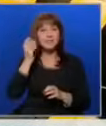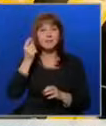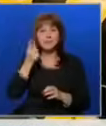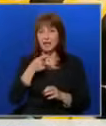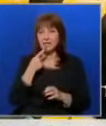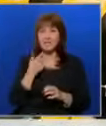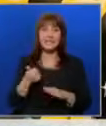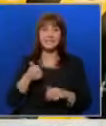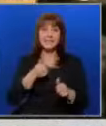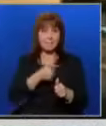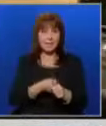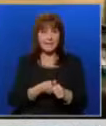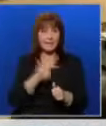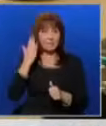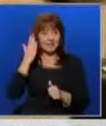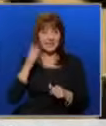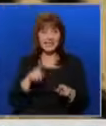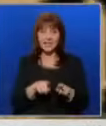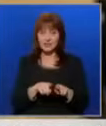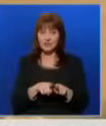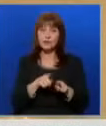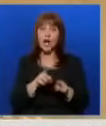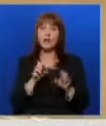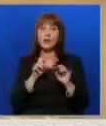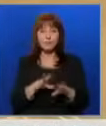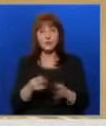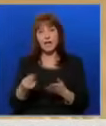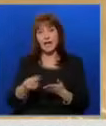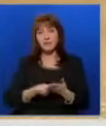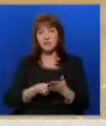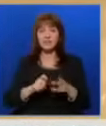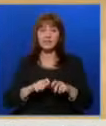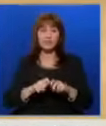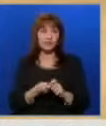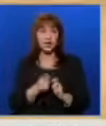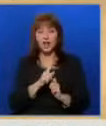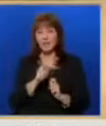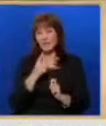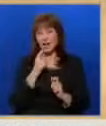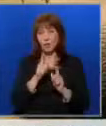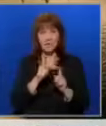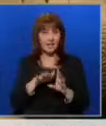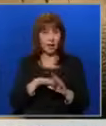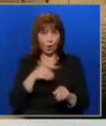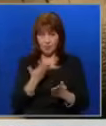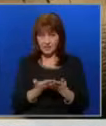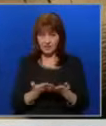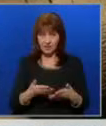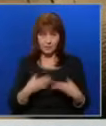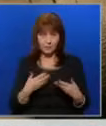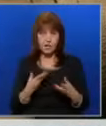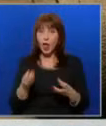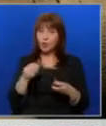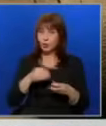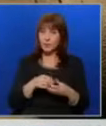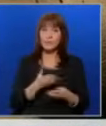каза, че заместник министъра на същото ведомство е допуснал административни нарушения, но не коментира дали оставката му е поискана.